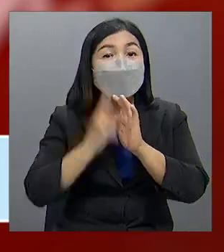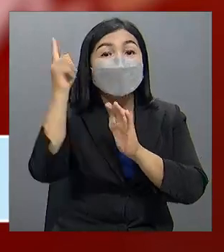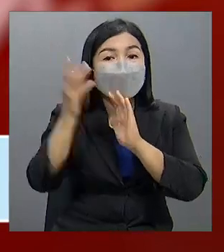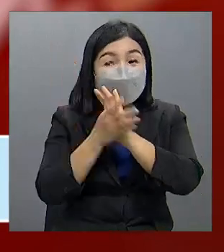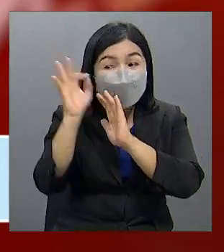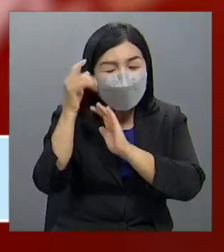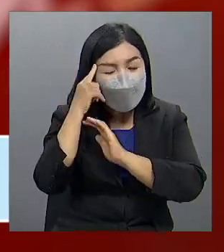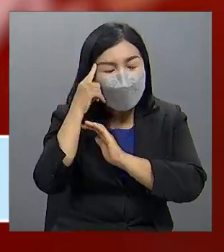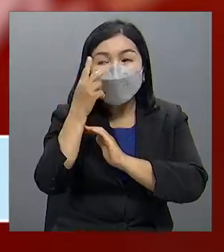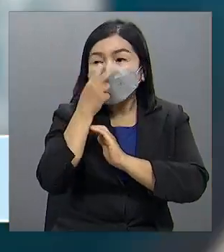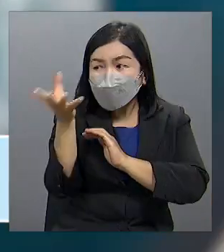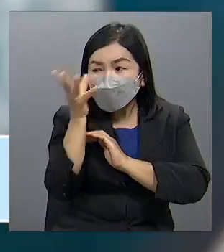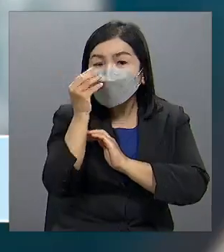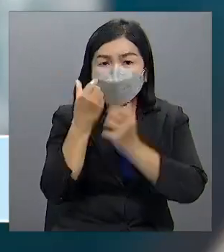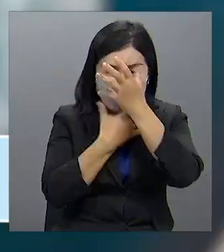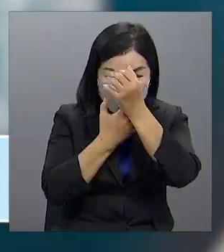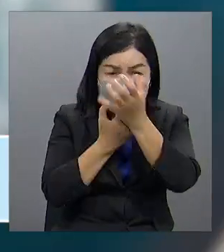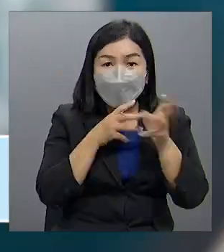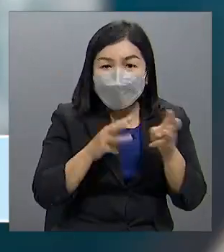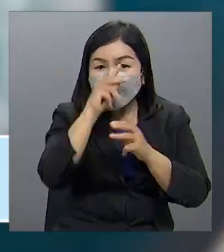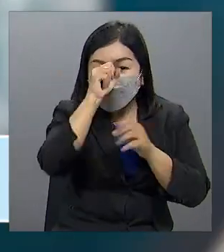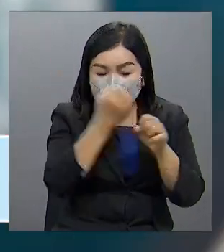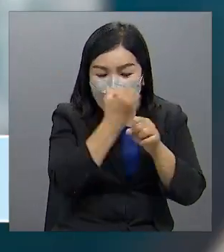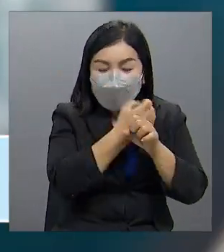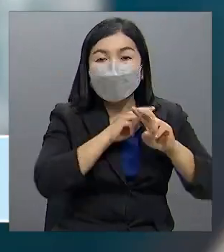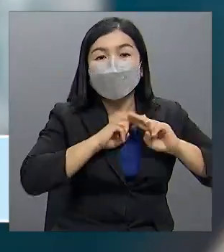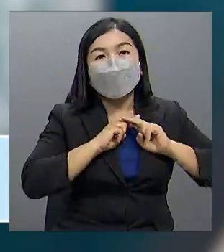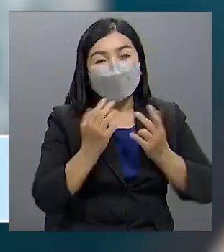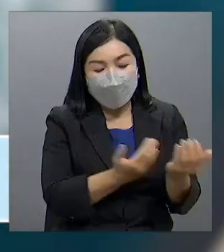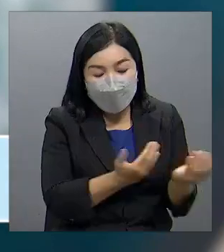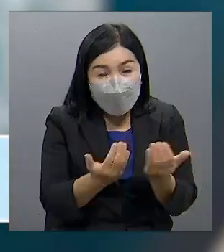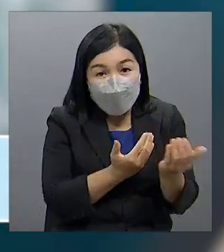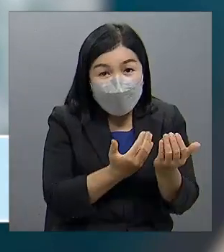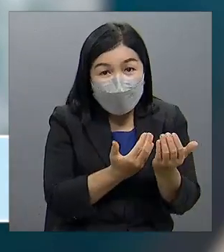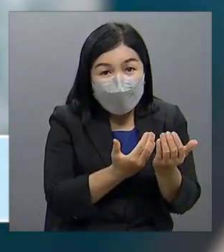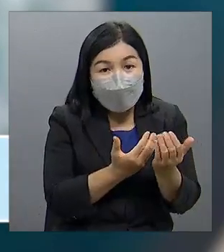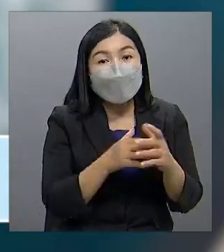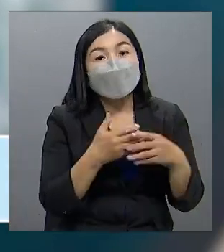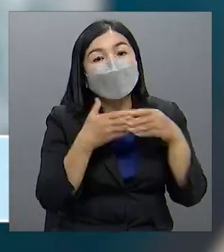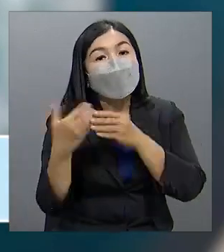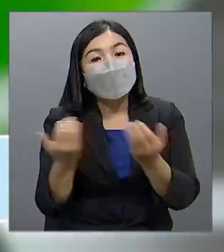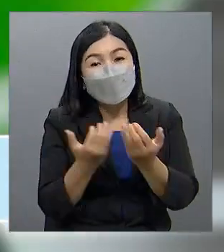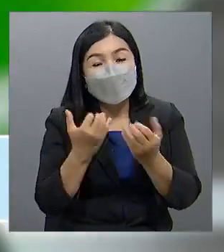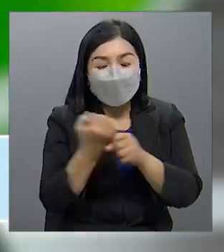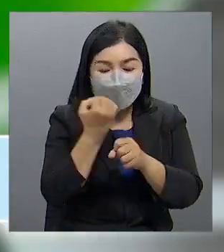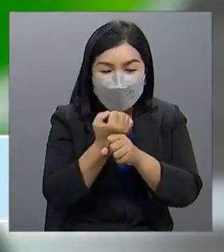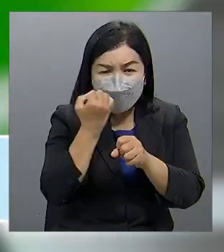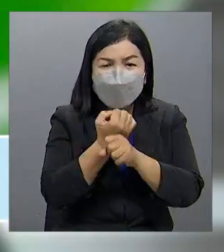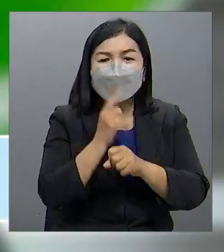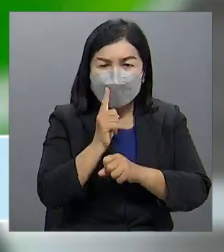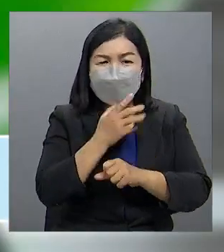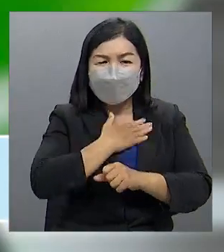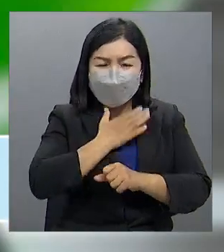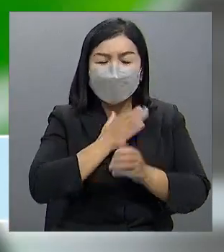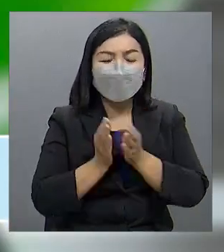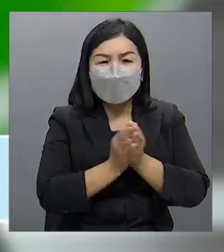ามันน่าสนใจก็เลยเอาลองมาทำให้ลูกๆนะคะแล้วก็ชวนลูกๆมาทำด้วยส่วนตัวเนี่ยเป็นคนชอบทำอาหารอยู่แล้วแล้วก็หากิจก